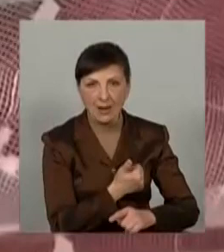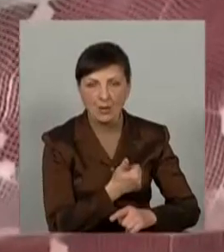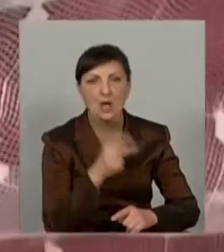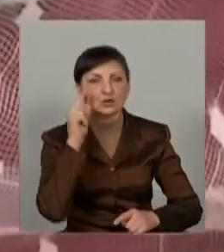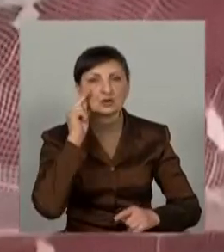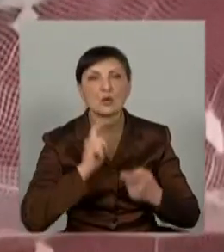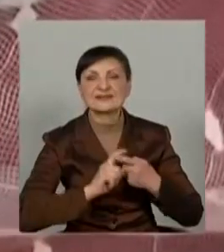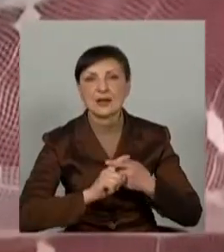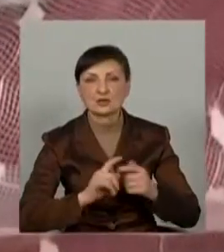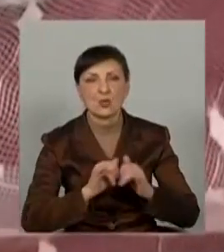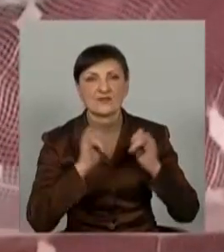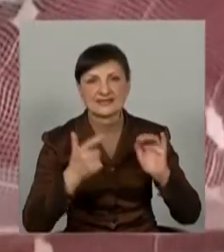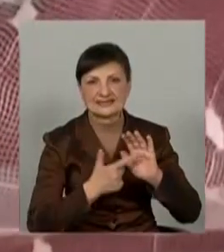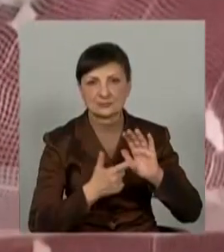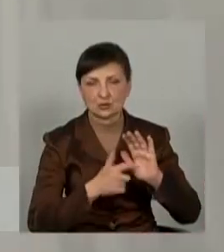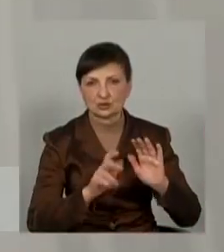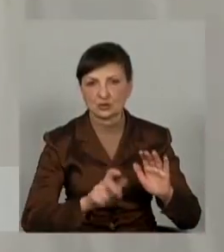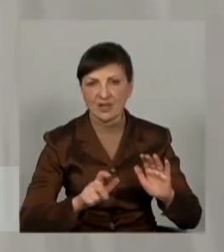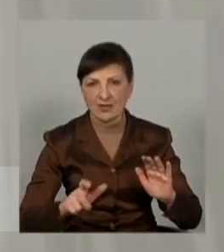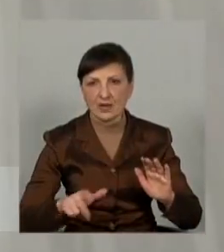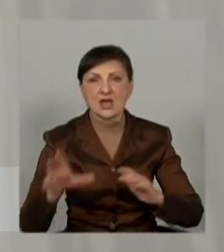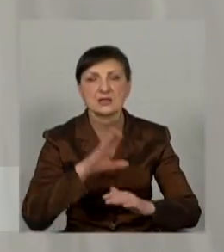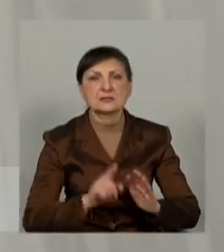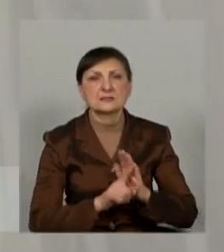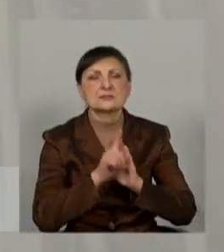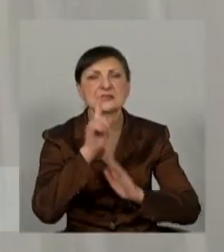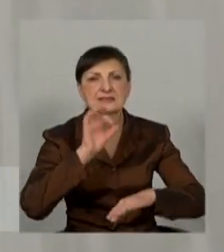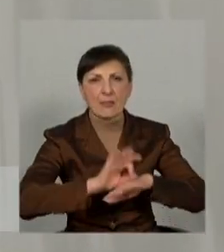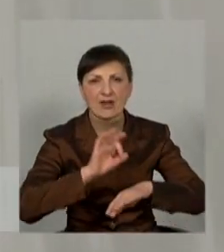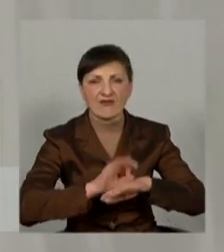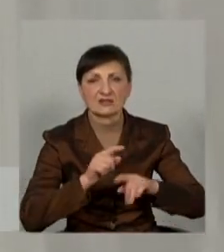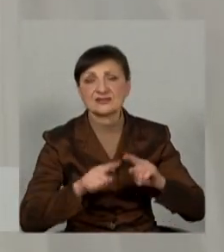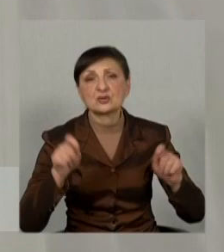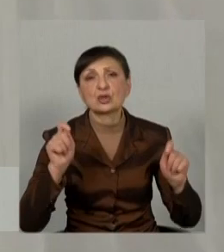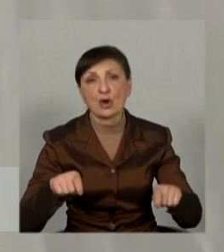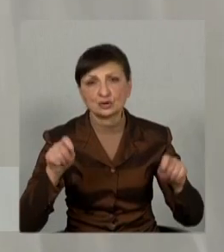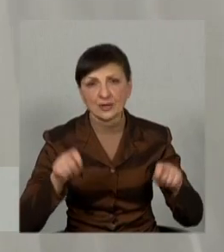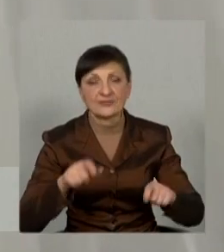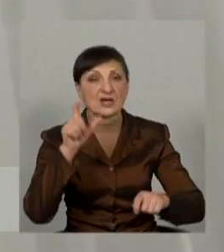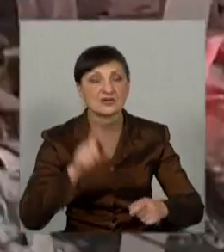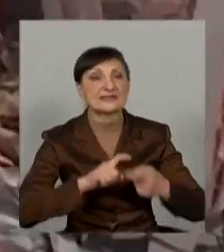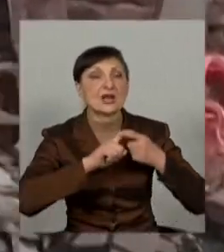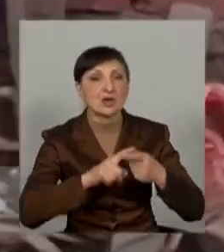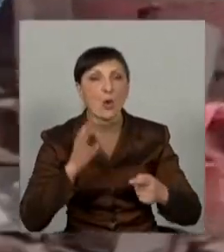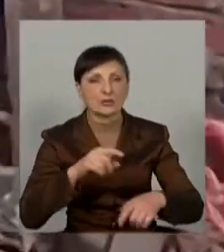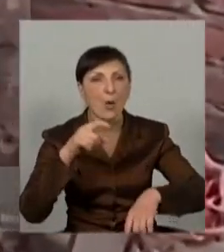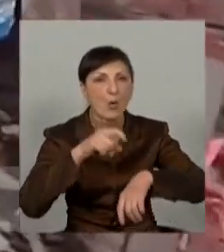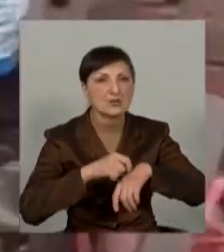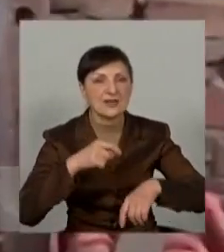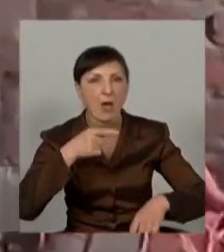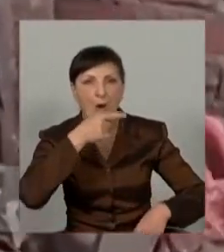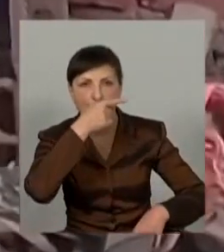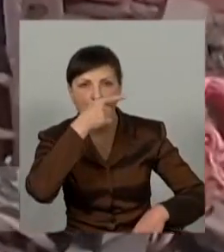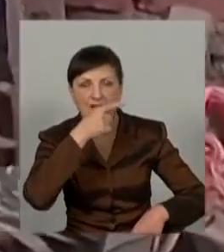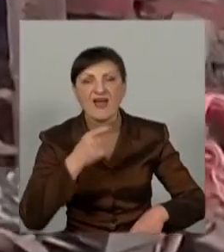число носителей достигло 700 человек. Пик заболеваемости приходится на сезон дождей. Человек заражается от укуса комаров.